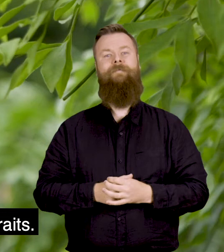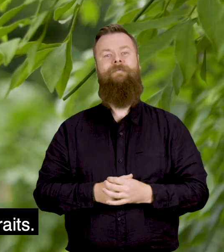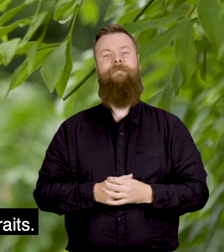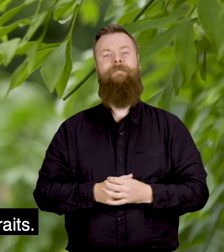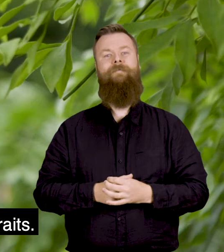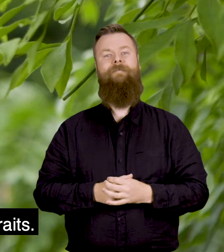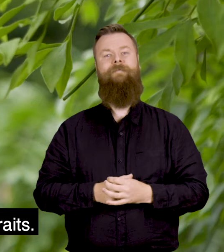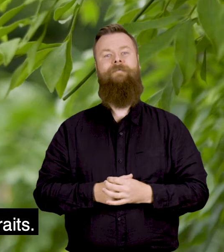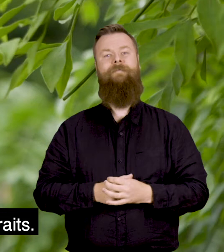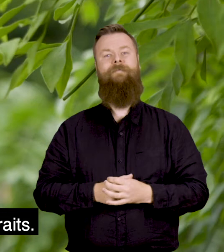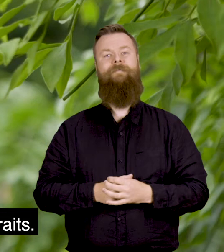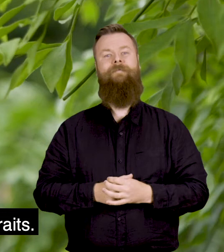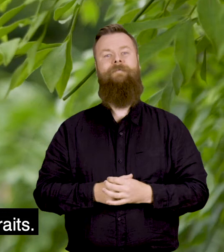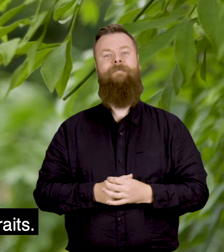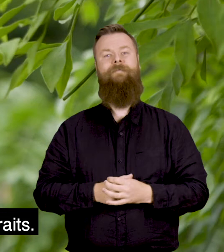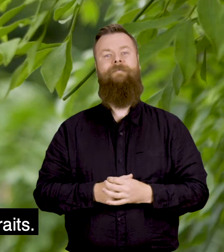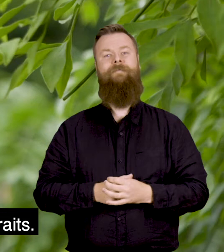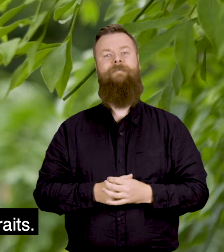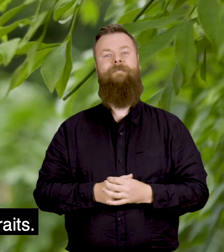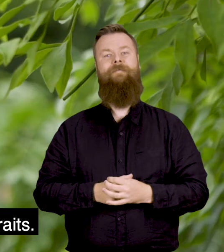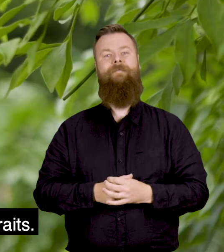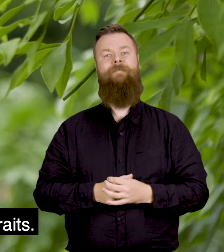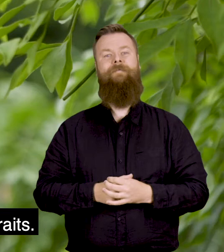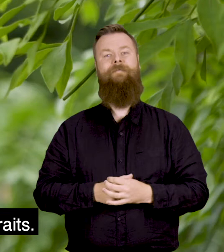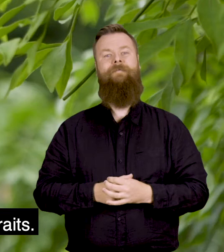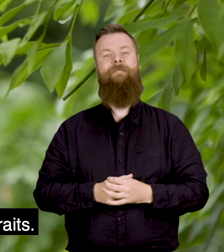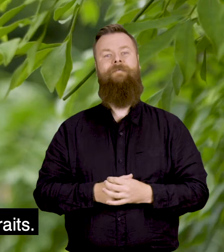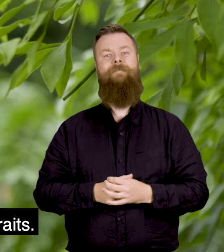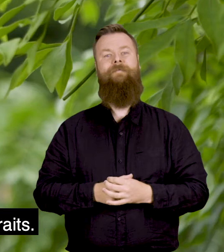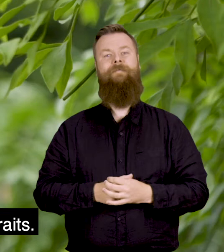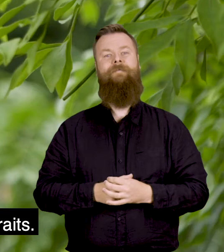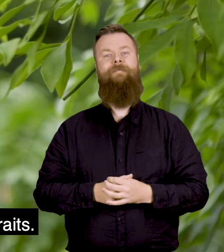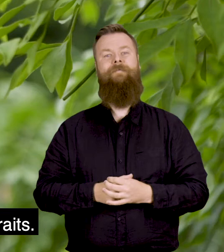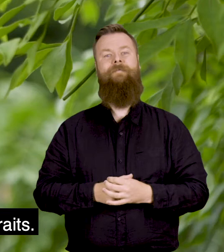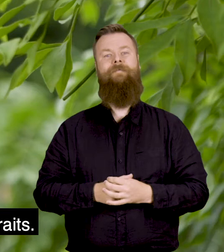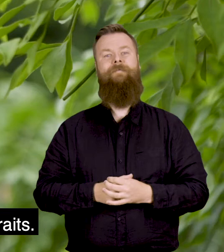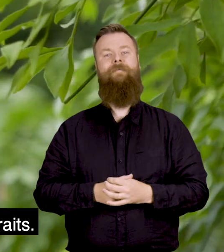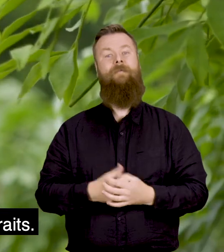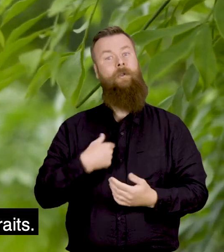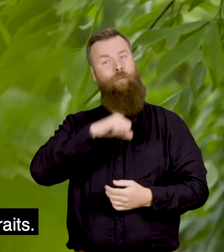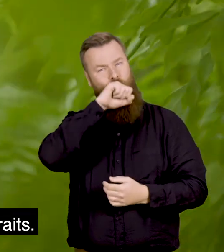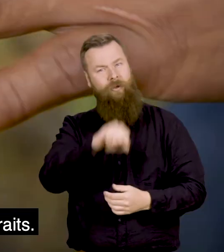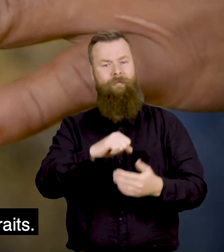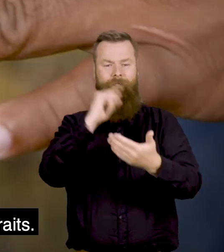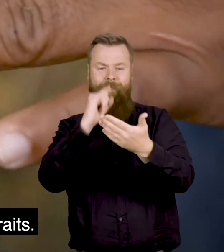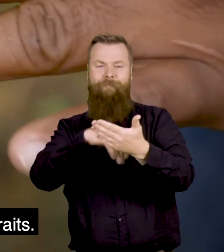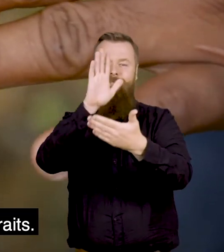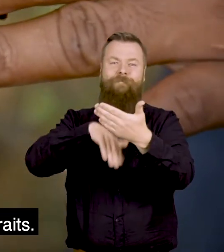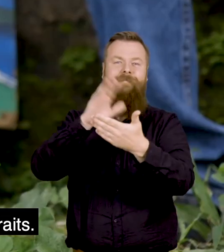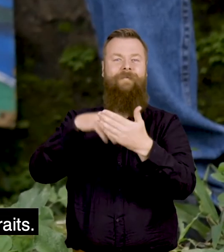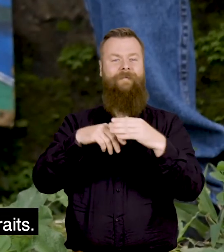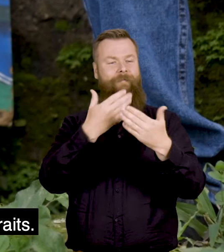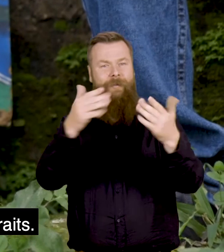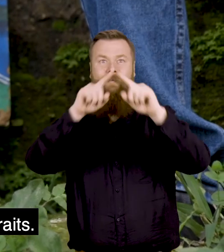groupe d'étudiants. Plus tard, Mauricio est assis dans une salle de classe avec les mêmes étudiants. Je voudrais dessiner de